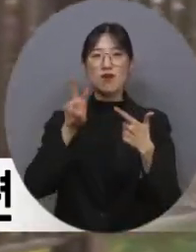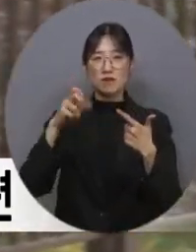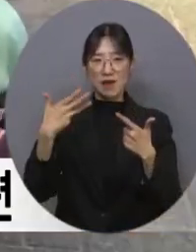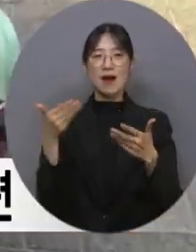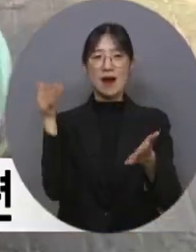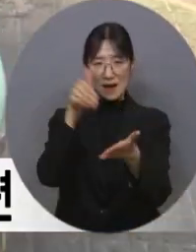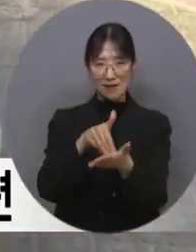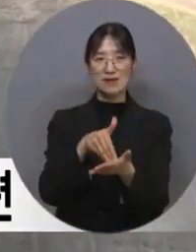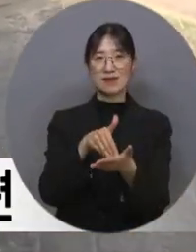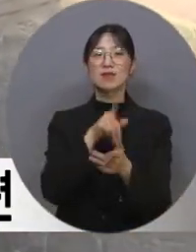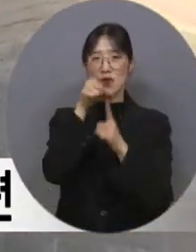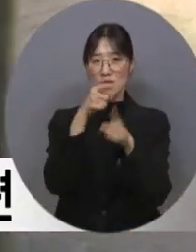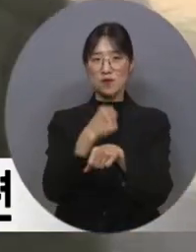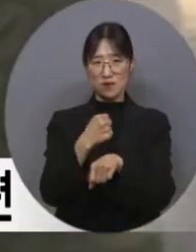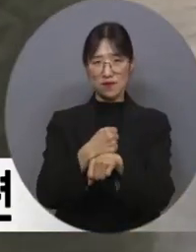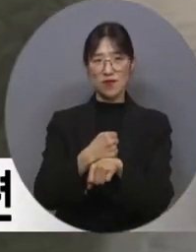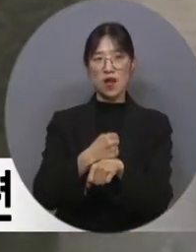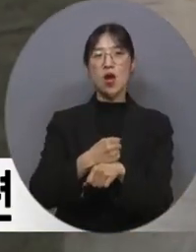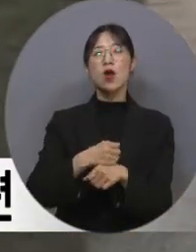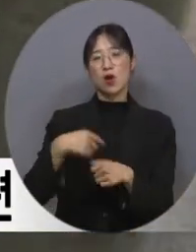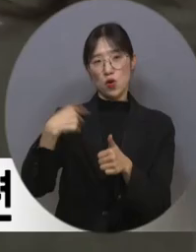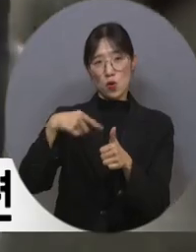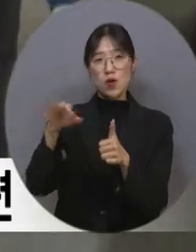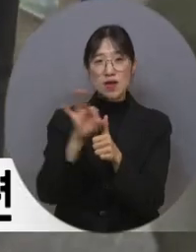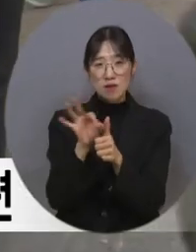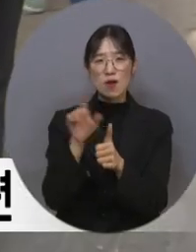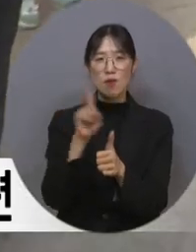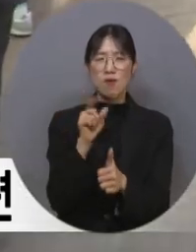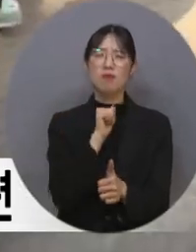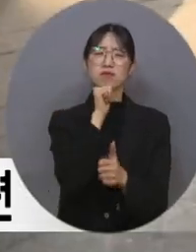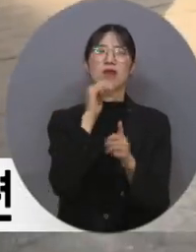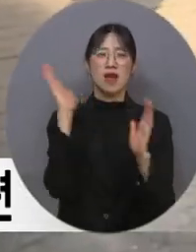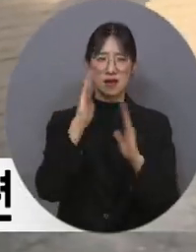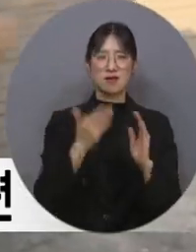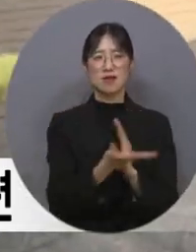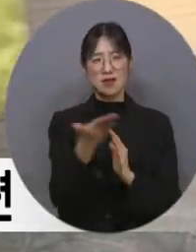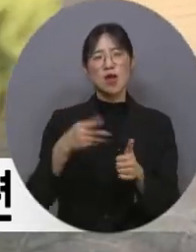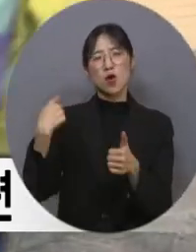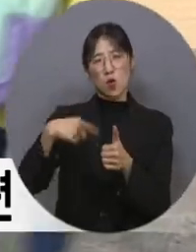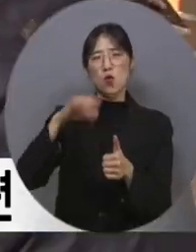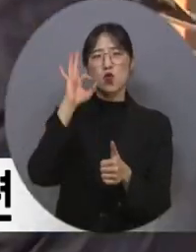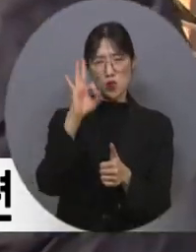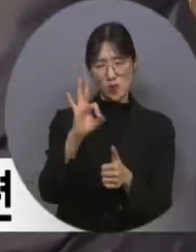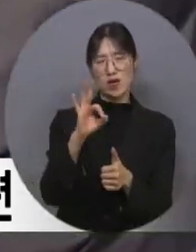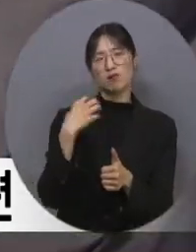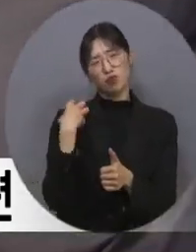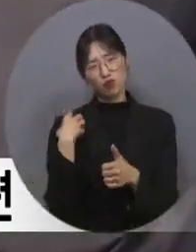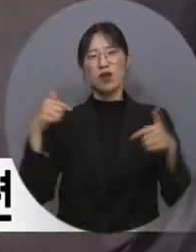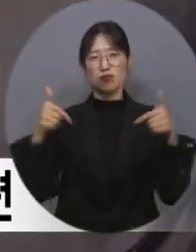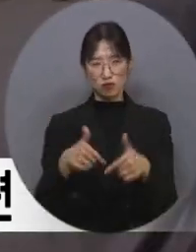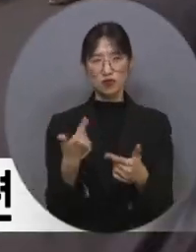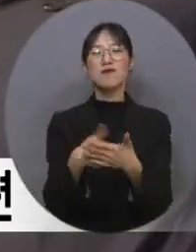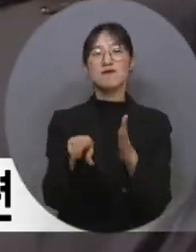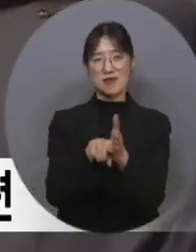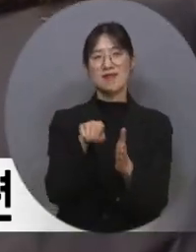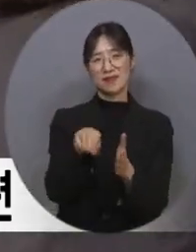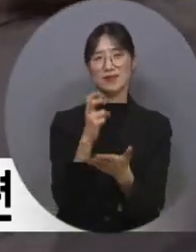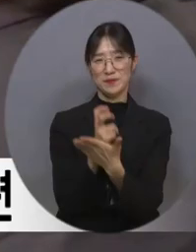밝혔습니다. 교육급여는 저소득 학생의 교육비 부담을 덜기 위해 실시하는